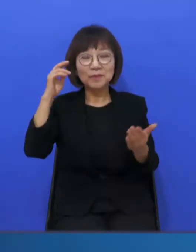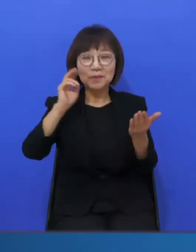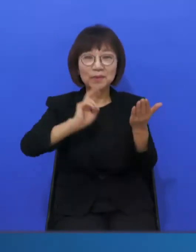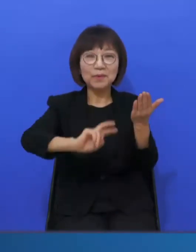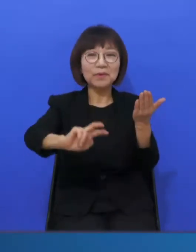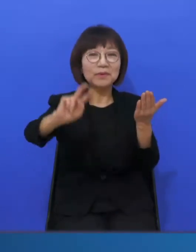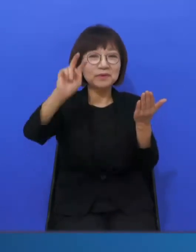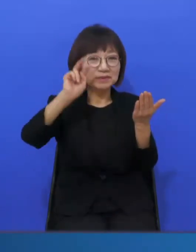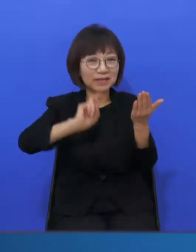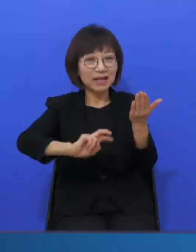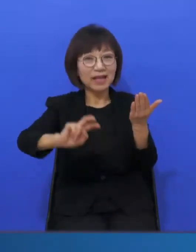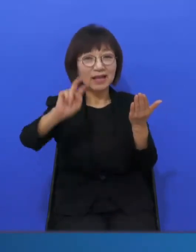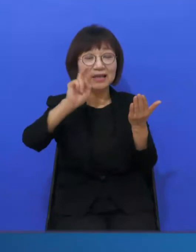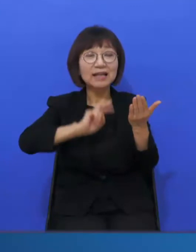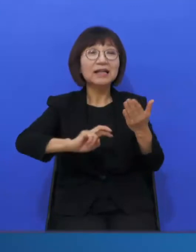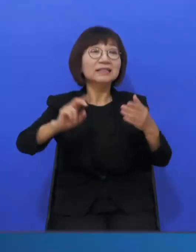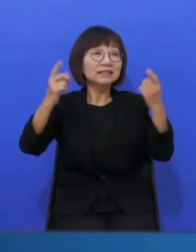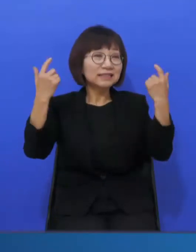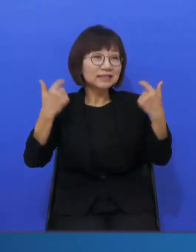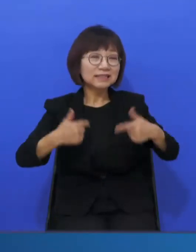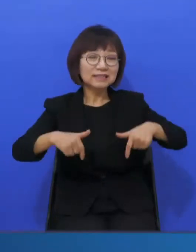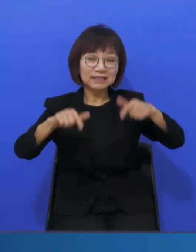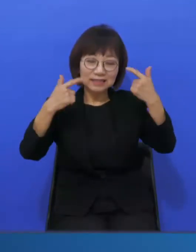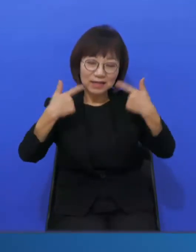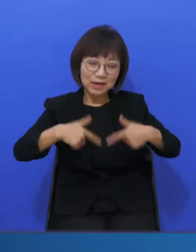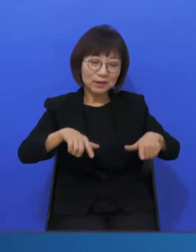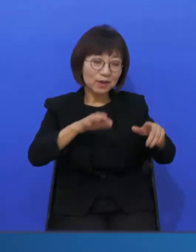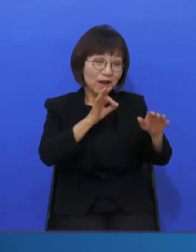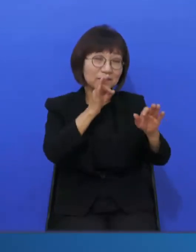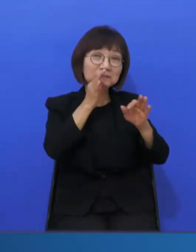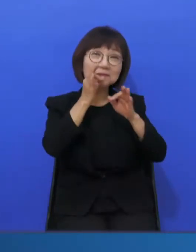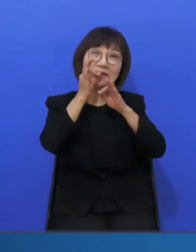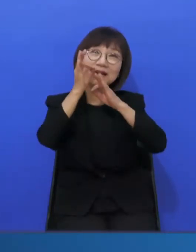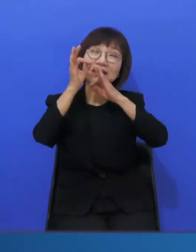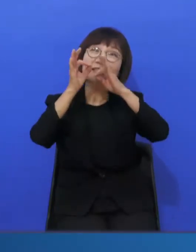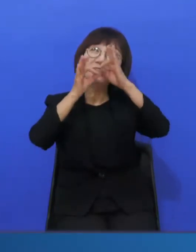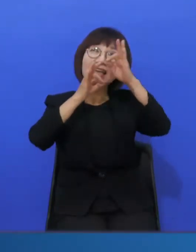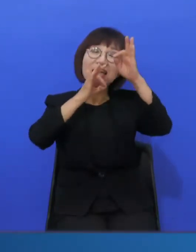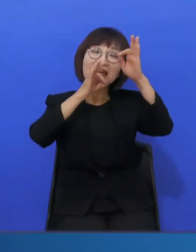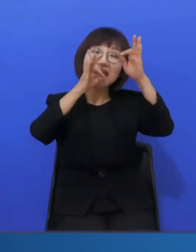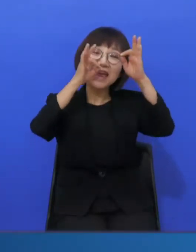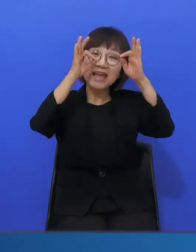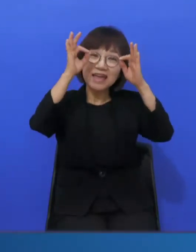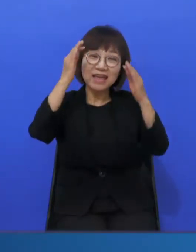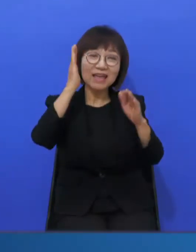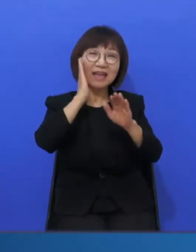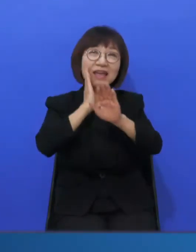아름다운 노래 늘 높이 부르세